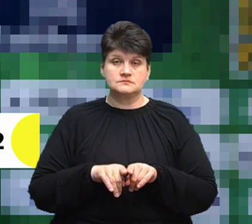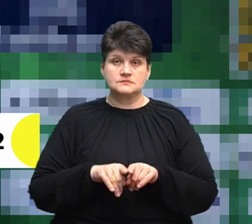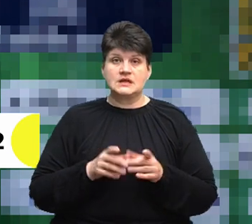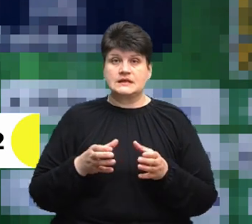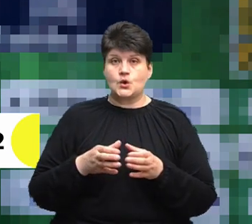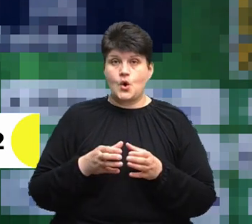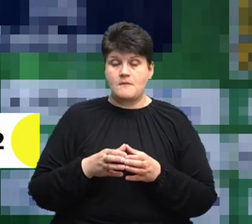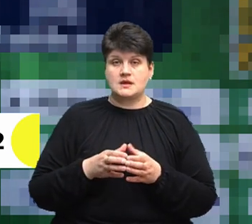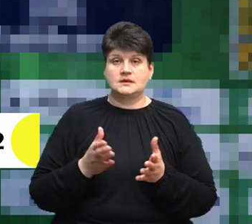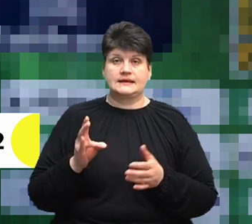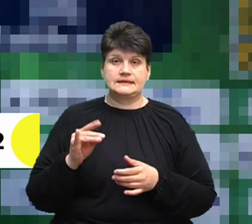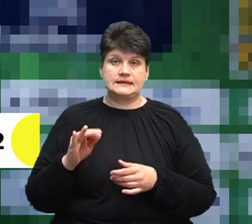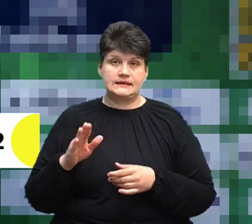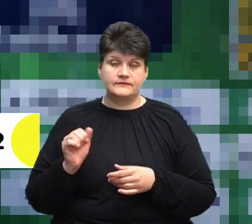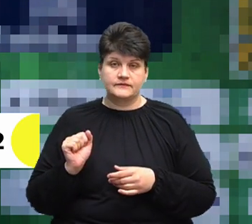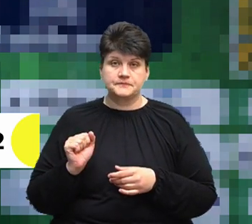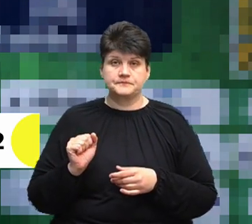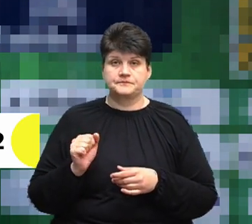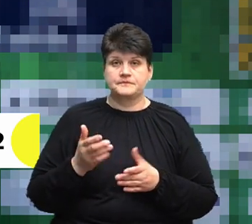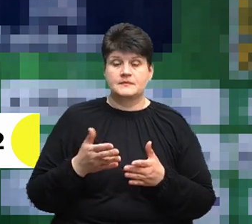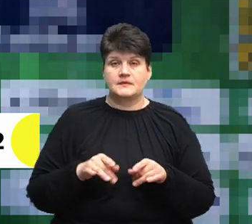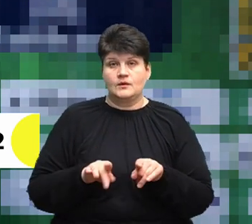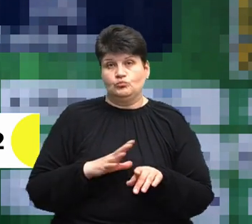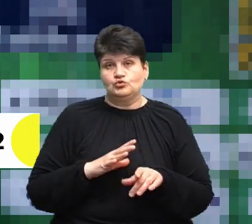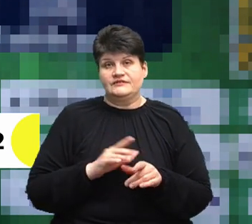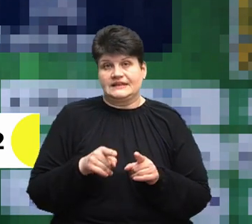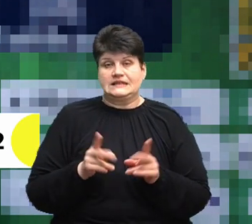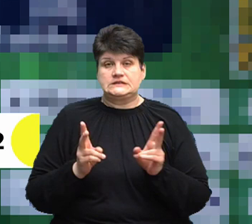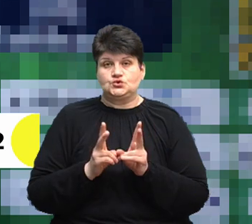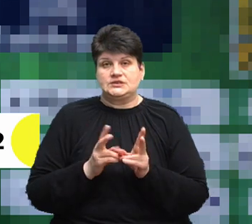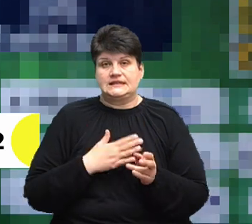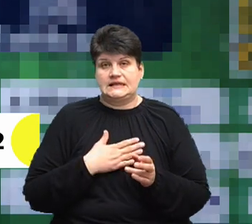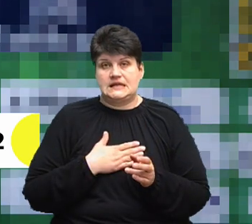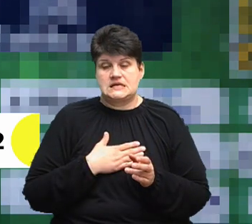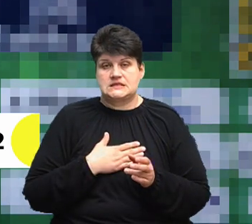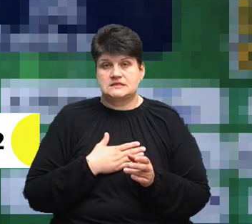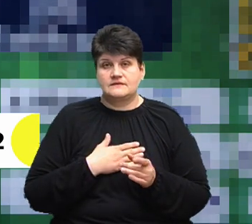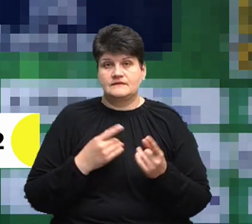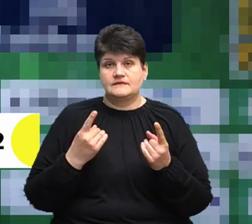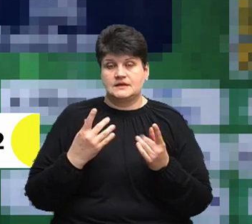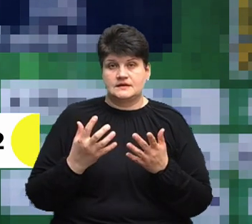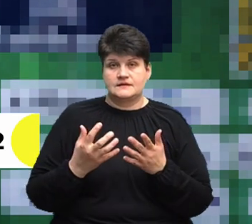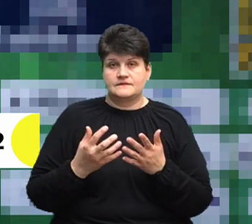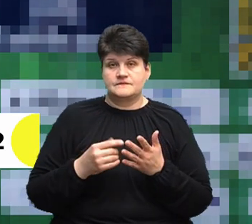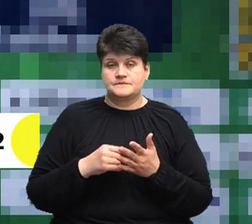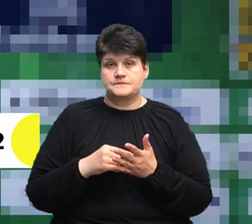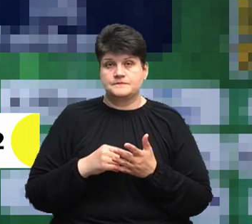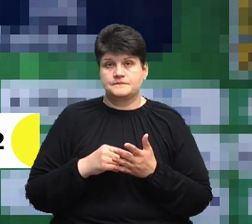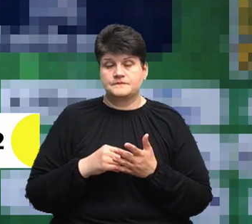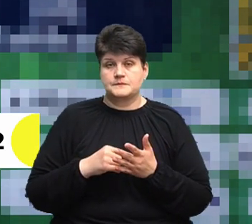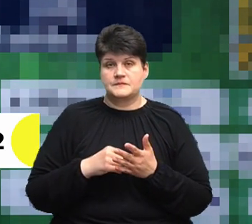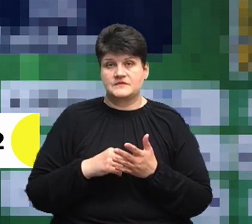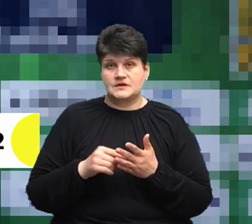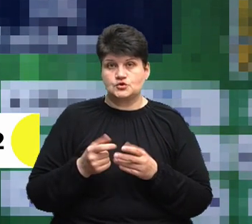Нива, ми налаштовували їх, що в таких матчах це для нас золоті очки. Відзначу Ниву, дуже